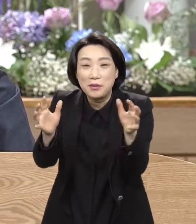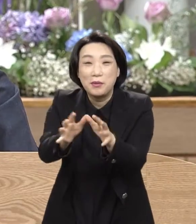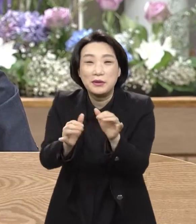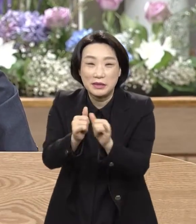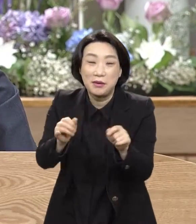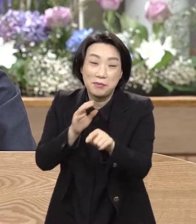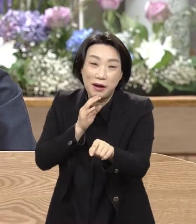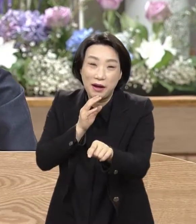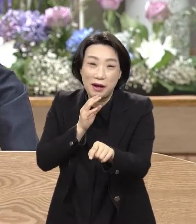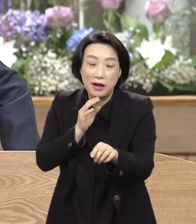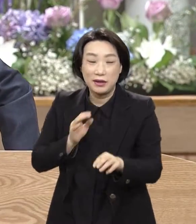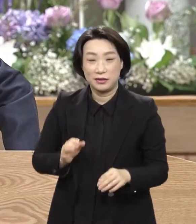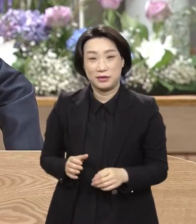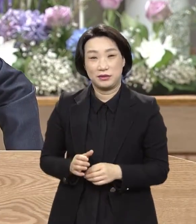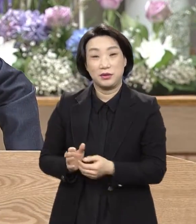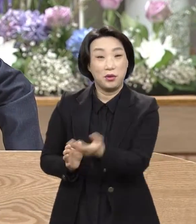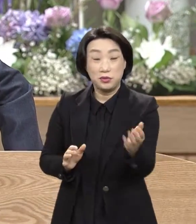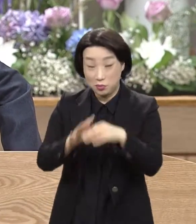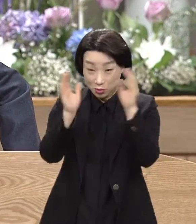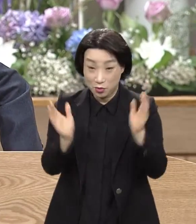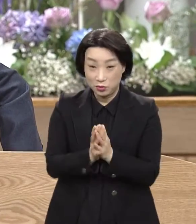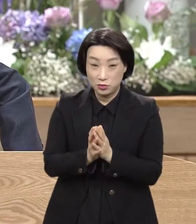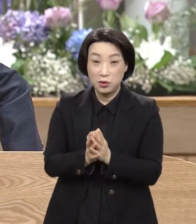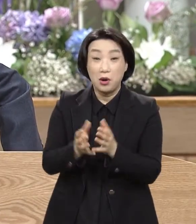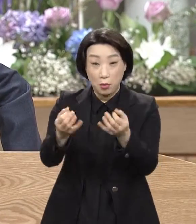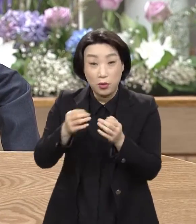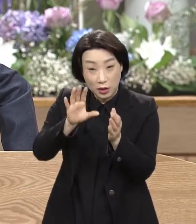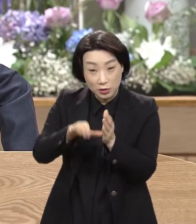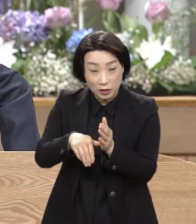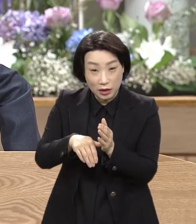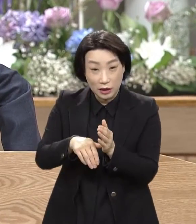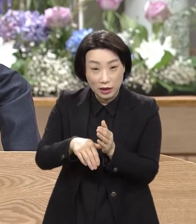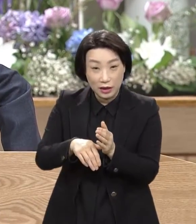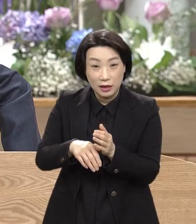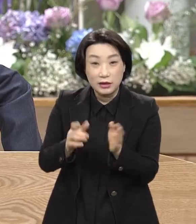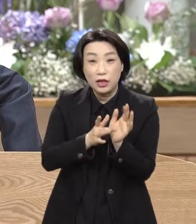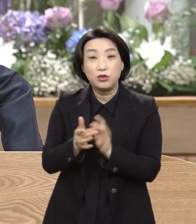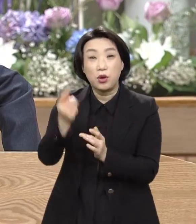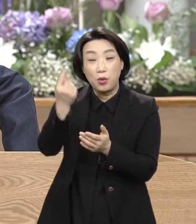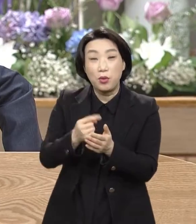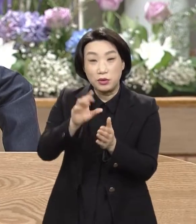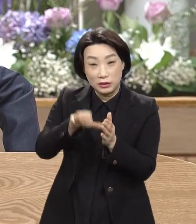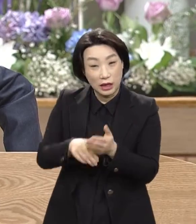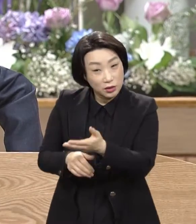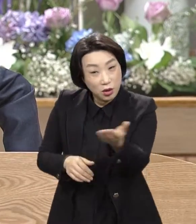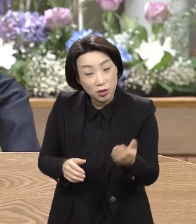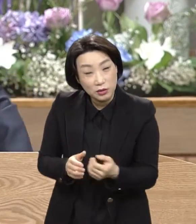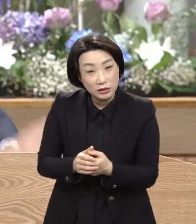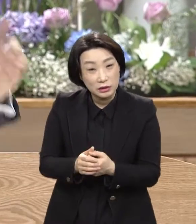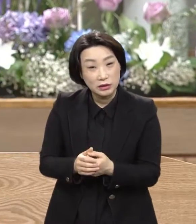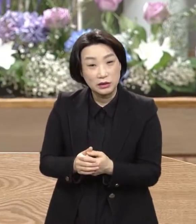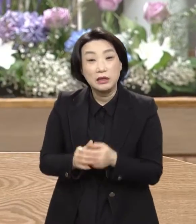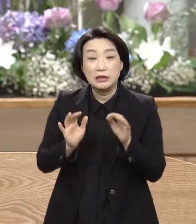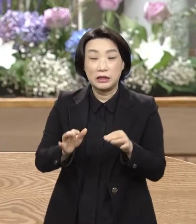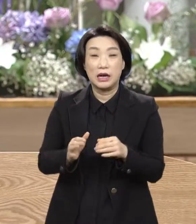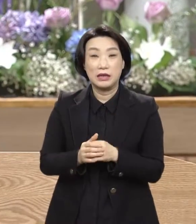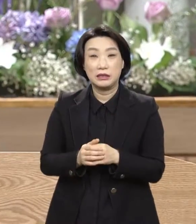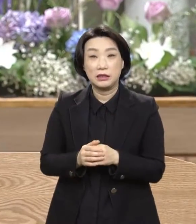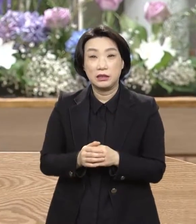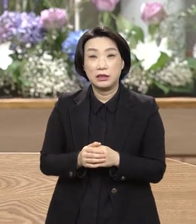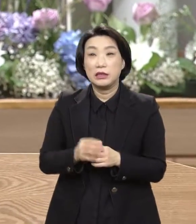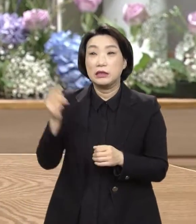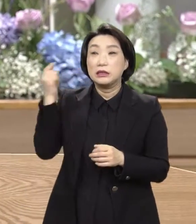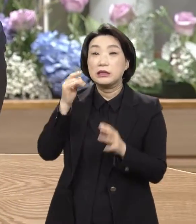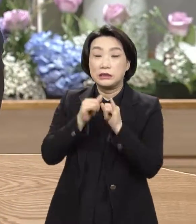그들조차 전부 그날 예수가 오시는 그날 까지 이 소리를